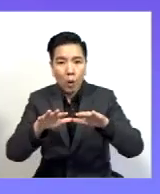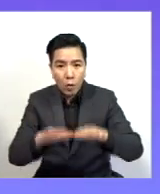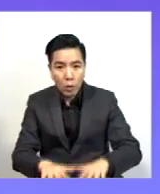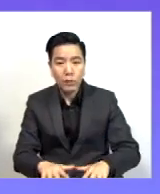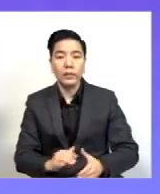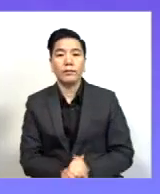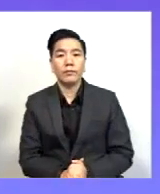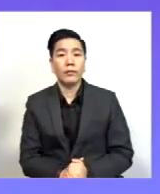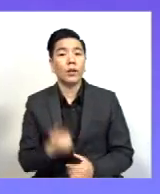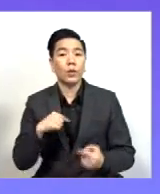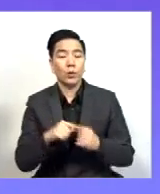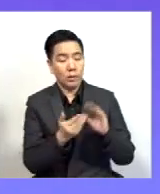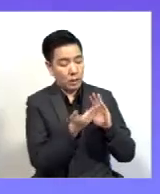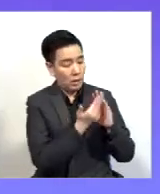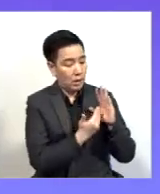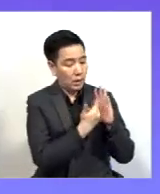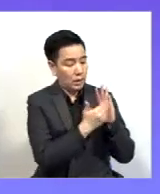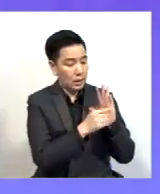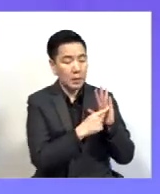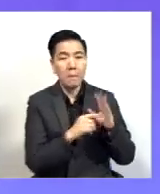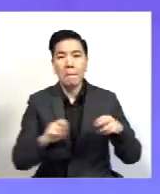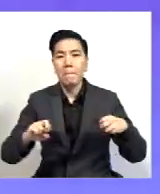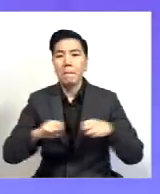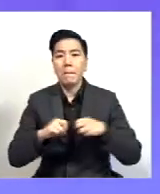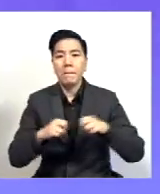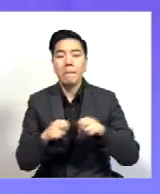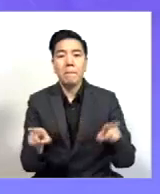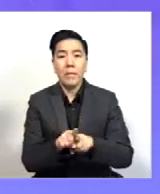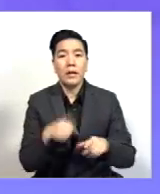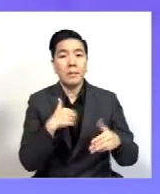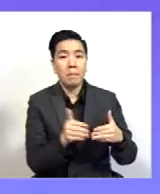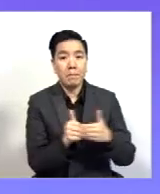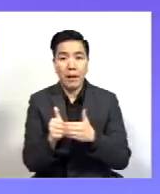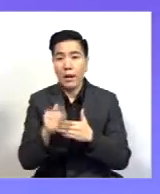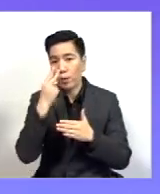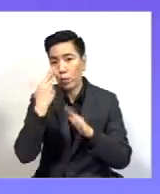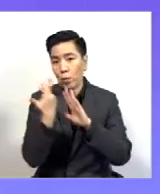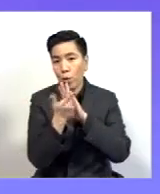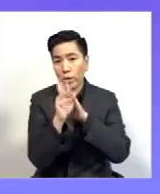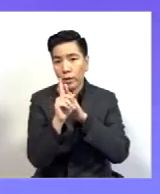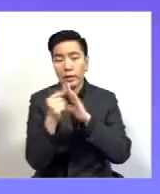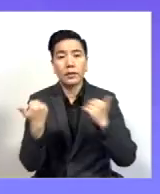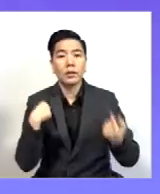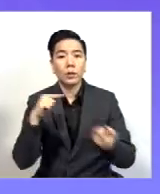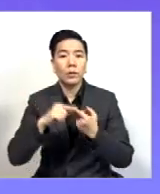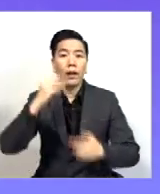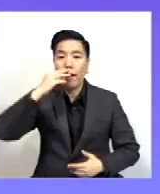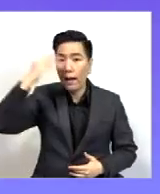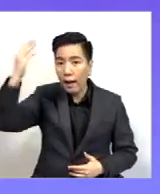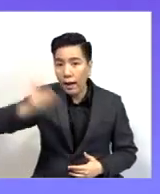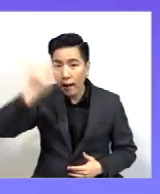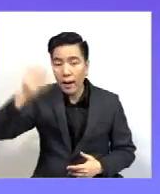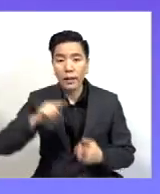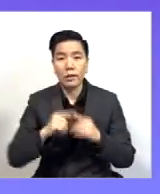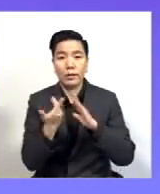ขณะเดียวกันอีกหลายพื้นที่ภาคอีสานเองนะคะก็เจอปัญหาเหมือนกันก็เลยจะพาไปดูที่จังหวัดขอนแก่นนะคะสภาพอากาศในพื้น